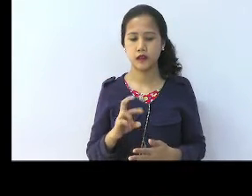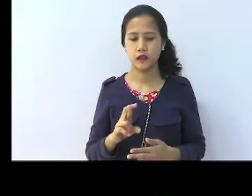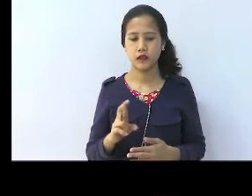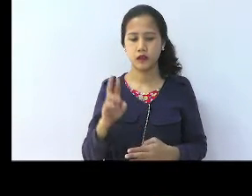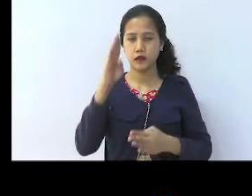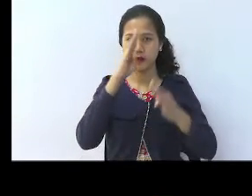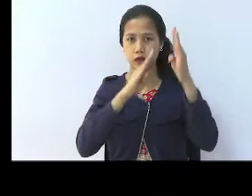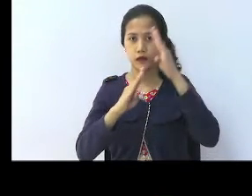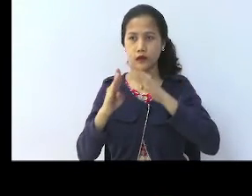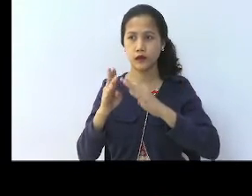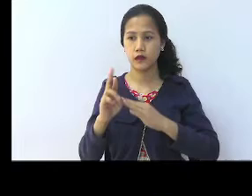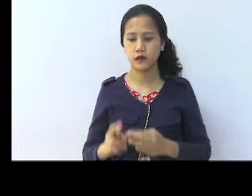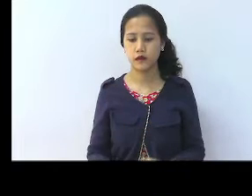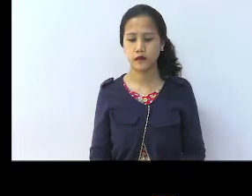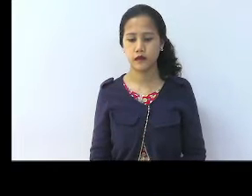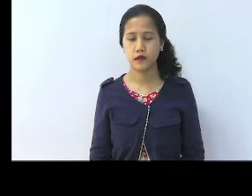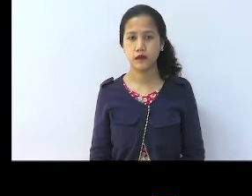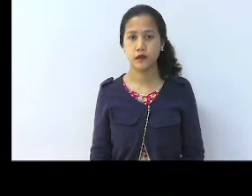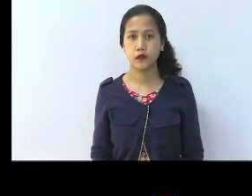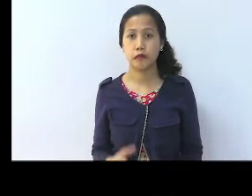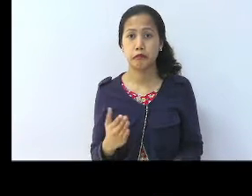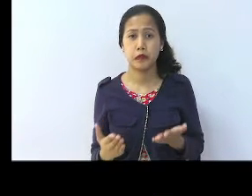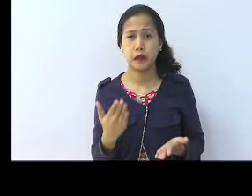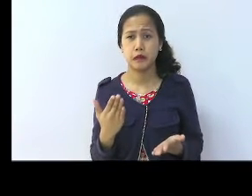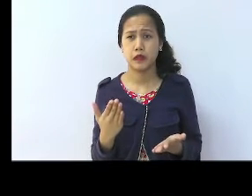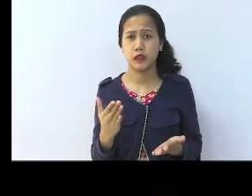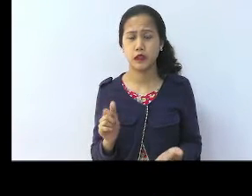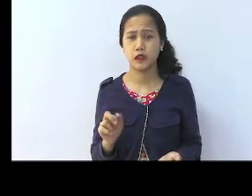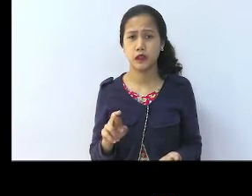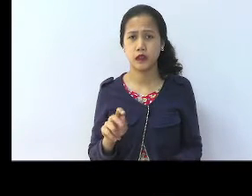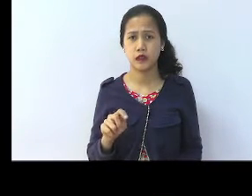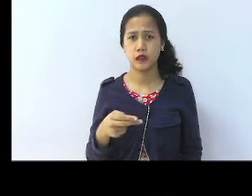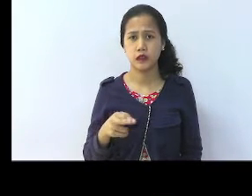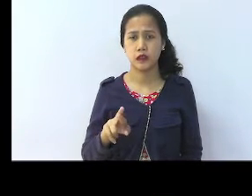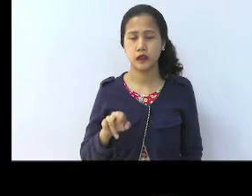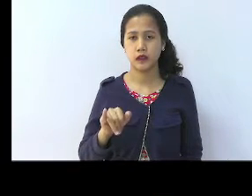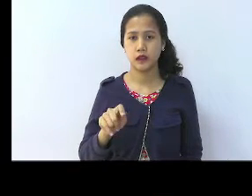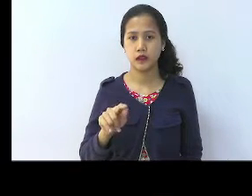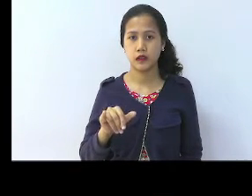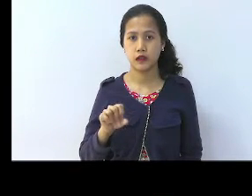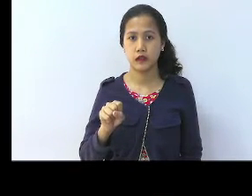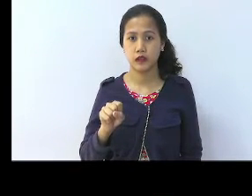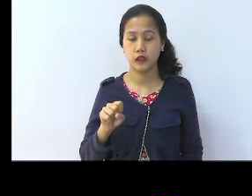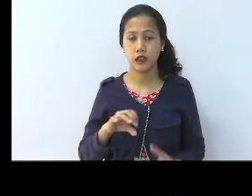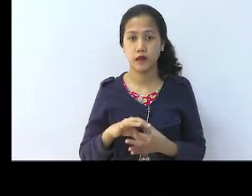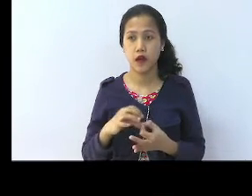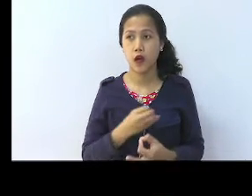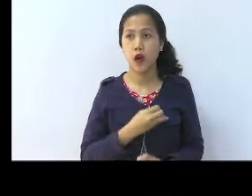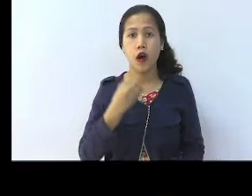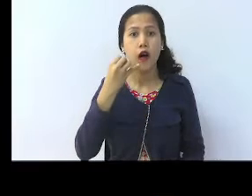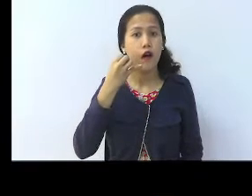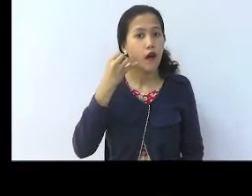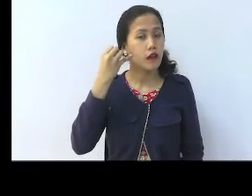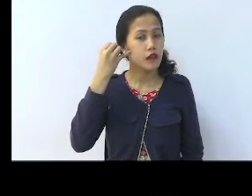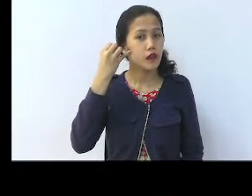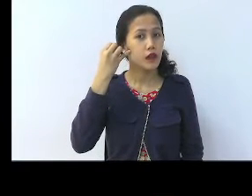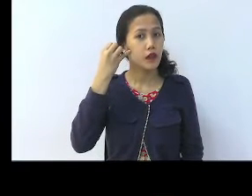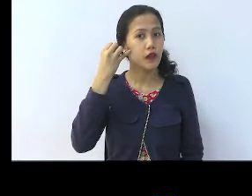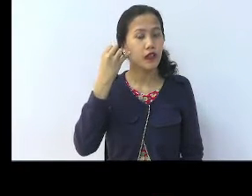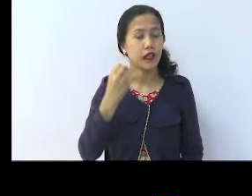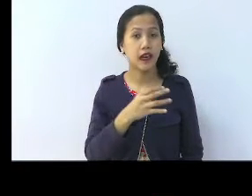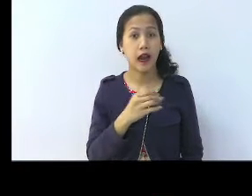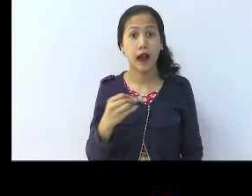Pwede po itong maging intra-articular kung tawagin o yung joint mismo ang nagkakaroon ng problema tulad